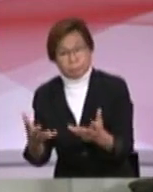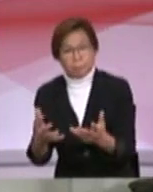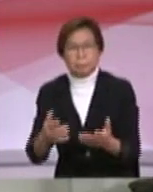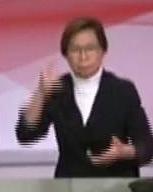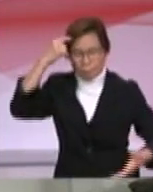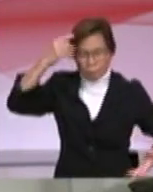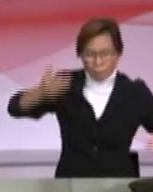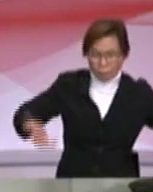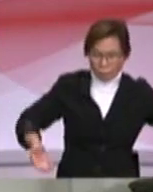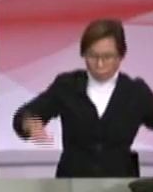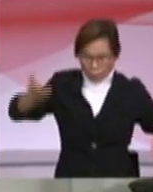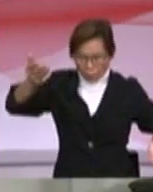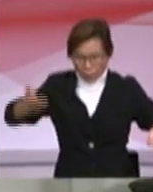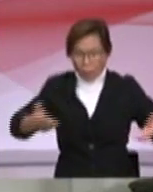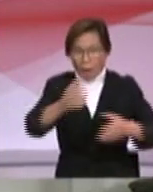mempertimbangkan